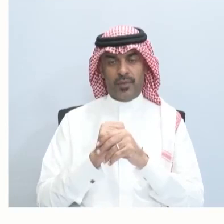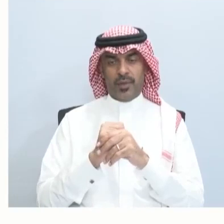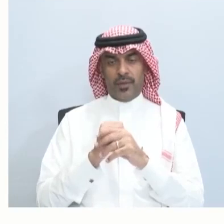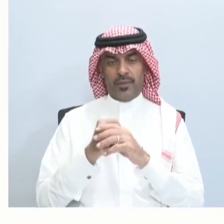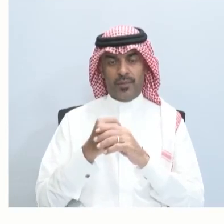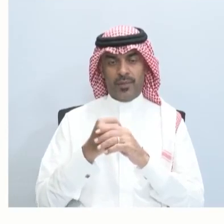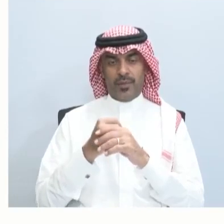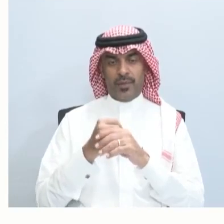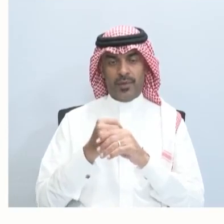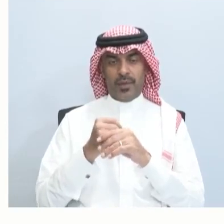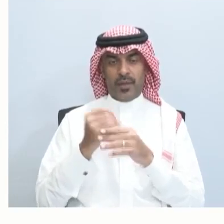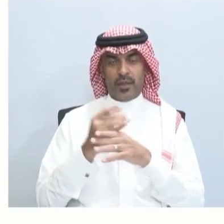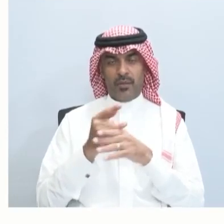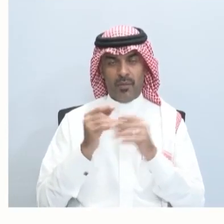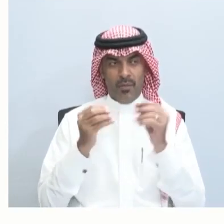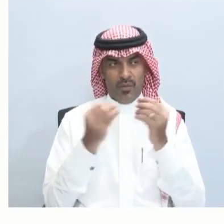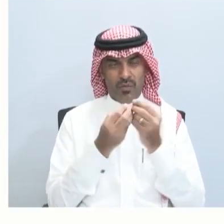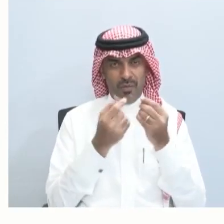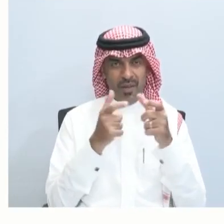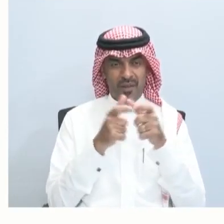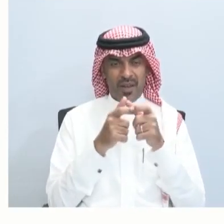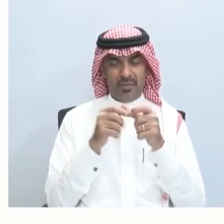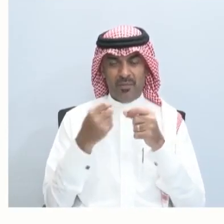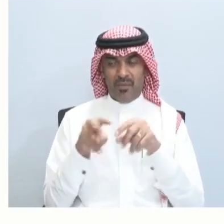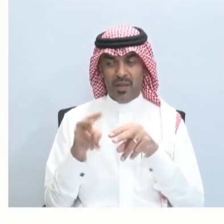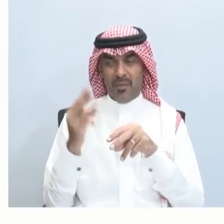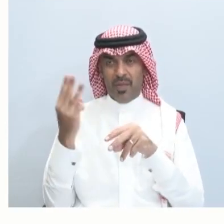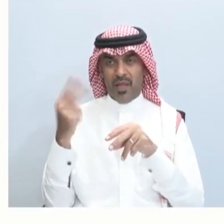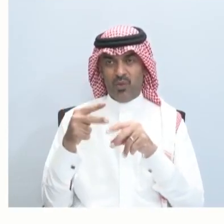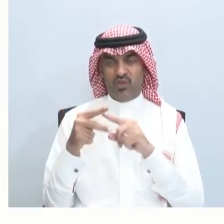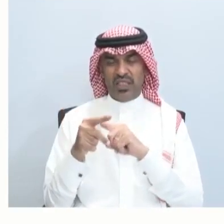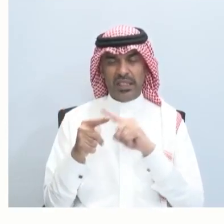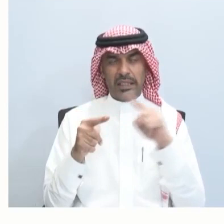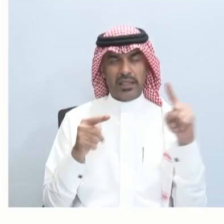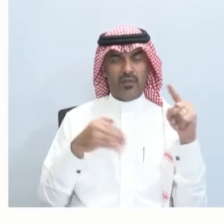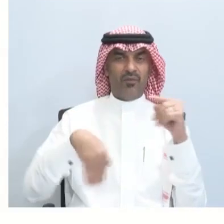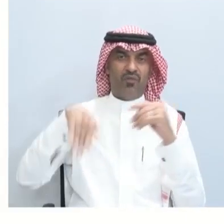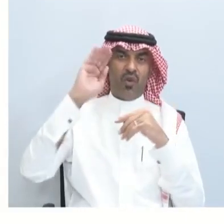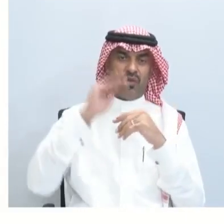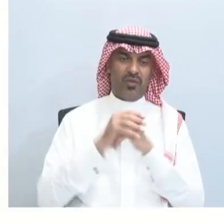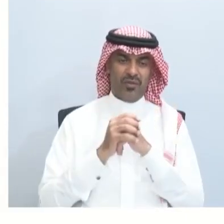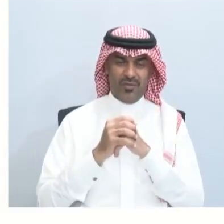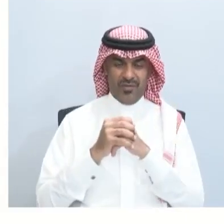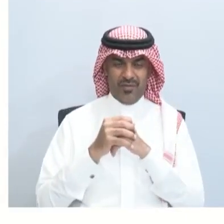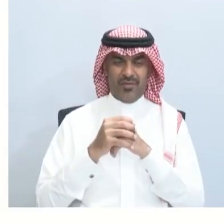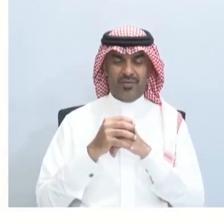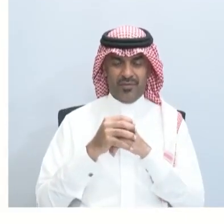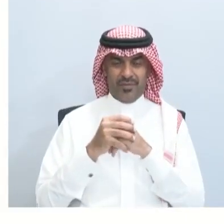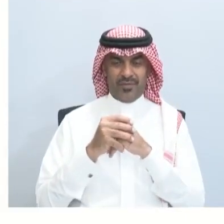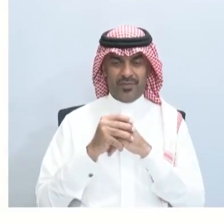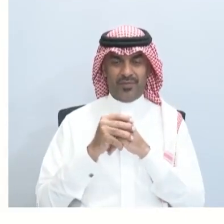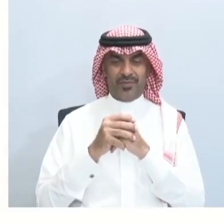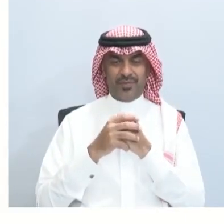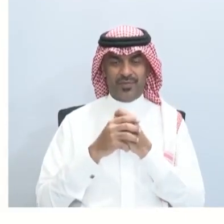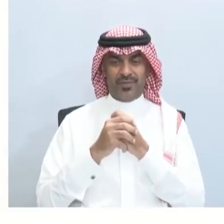للالتحاق في الممتاز هو من 23 فما فوق اذا اكبر من او يساوي 23